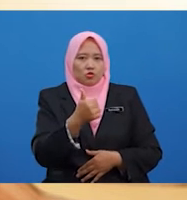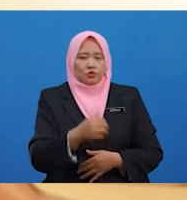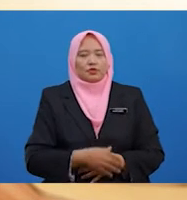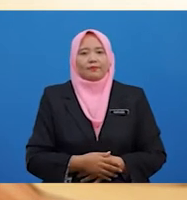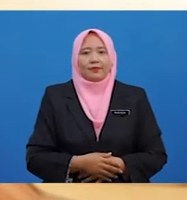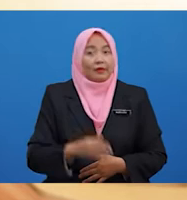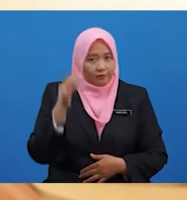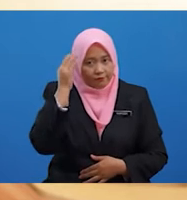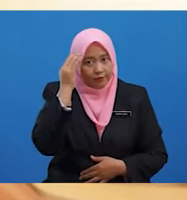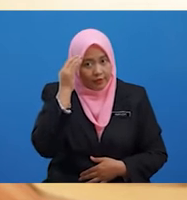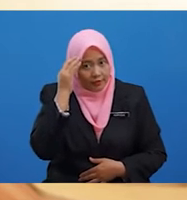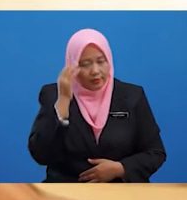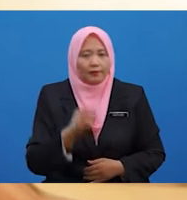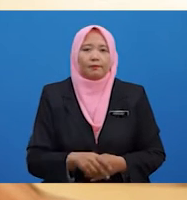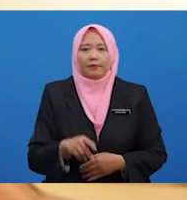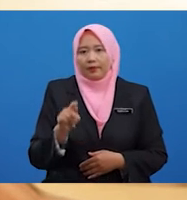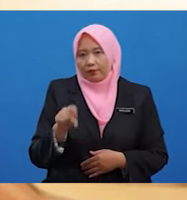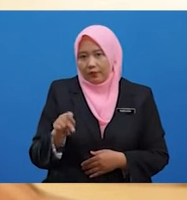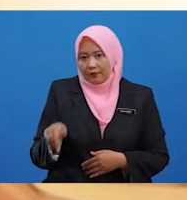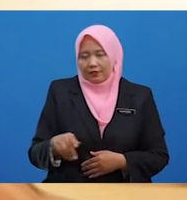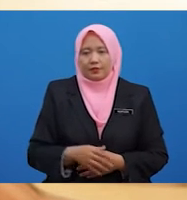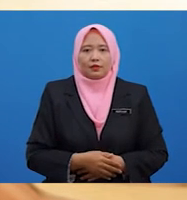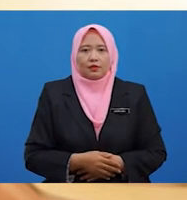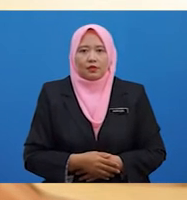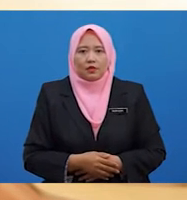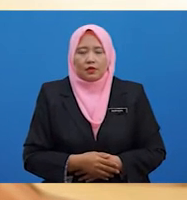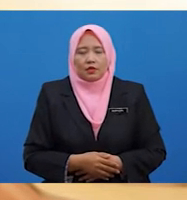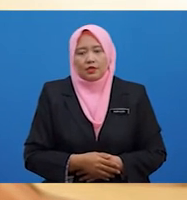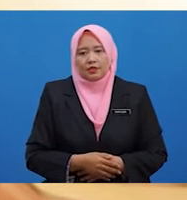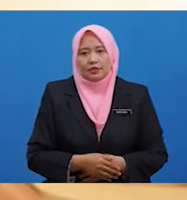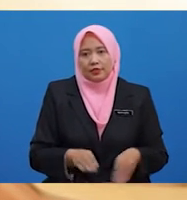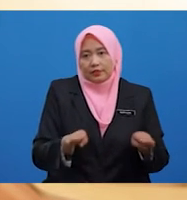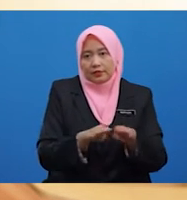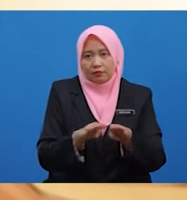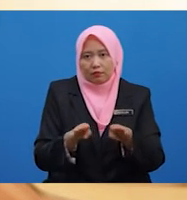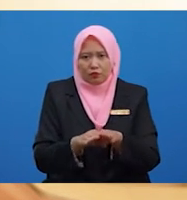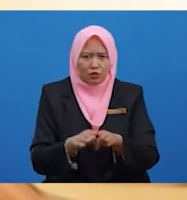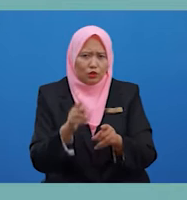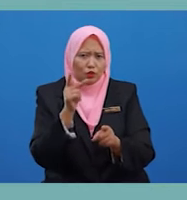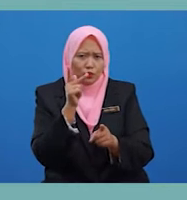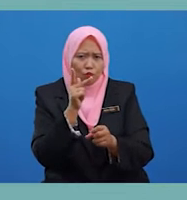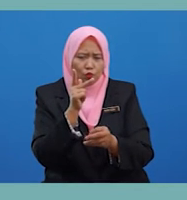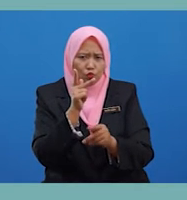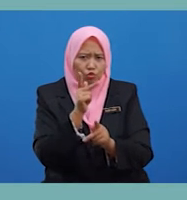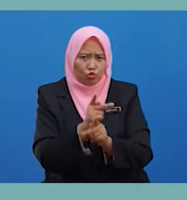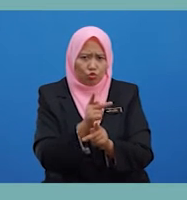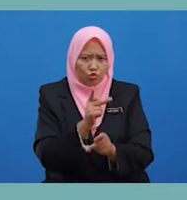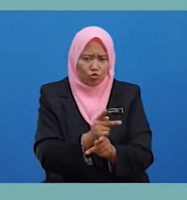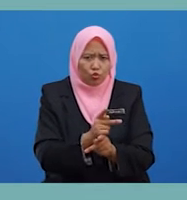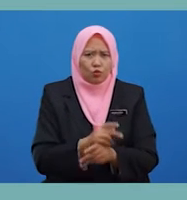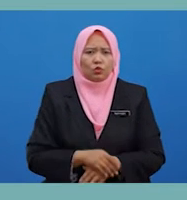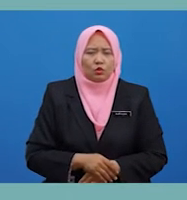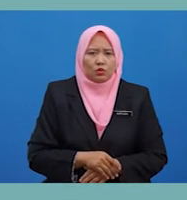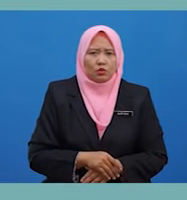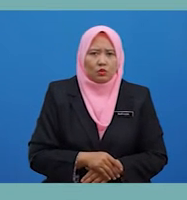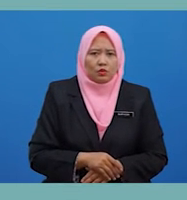ya, pelajar-pelajar? Baiklah, sebagai pengukuhan, mari kita lihat kembali perkara-perkara penting yang